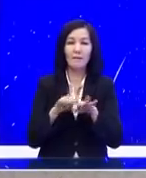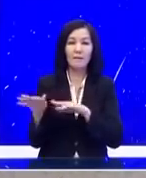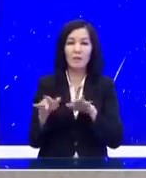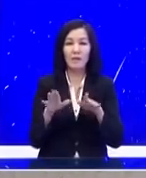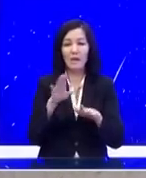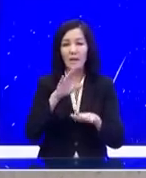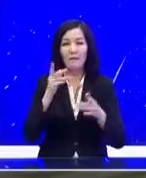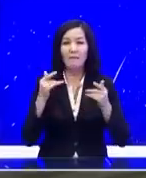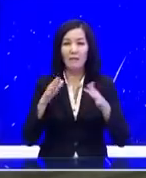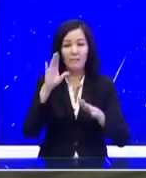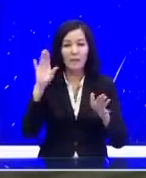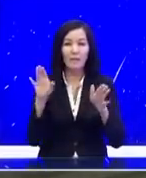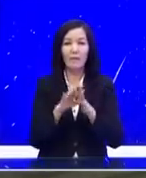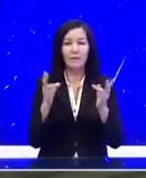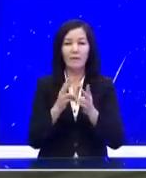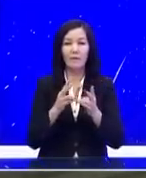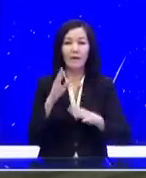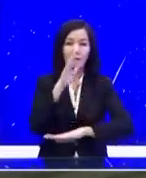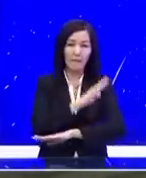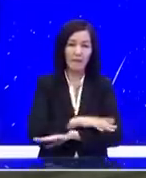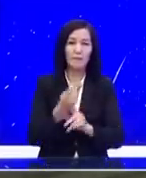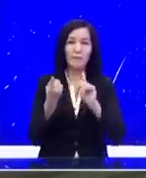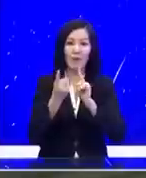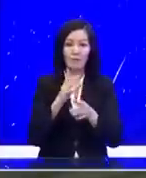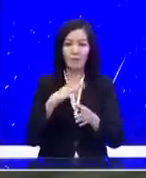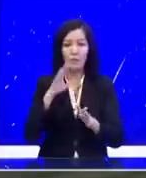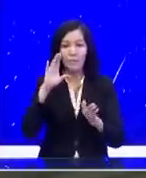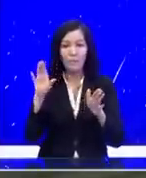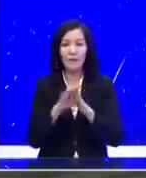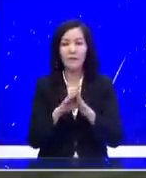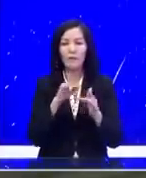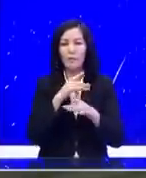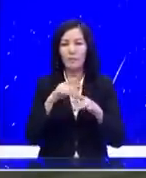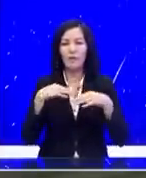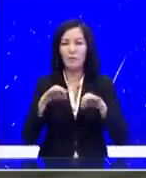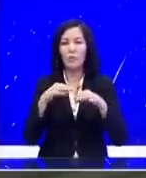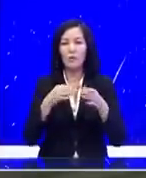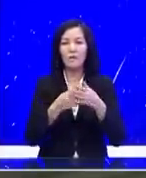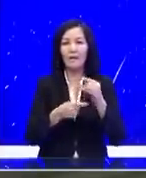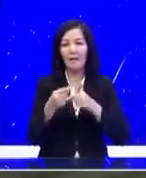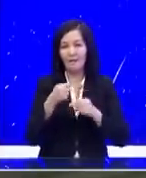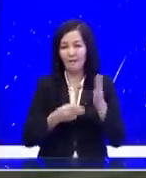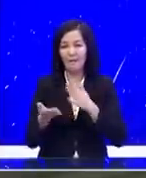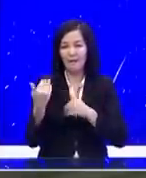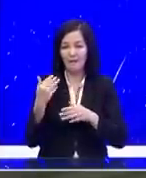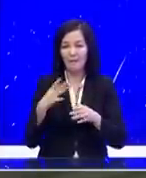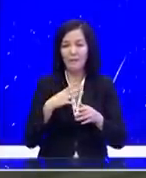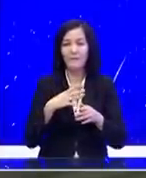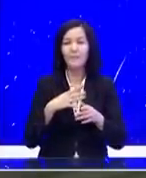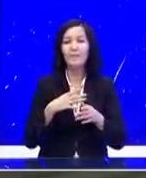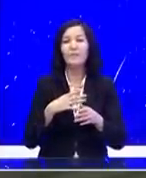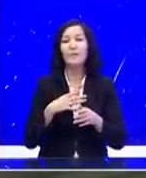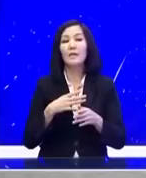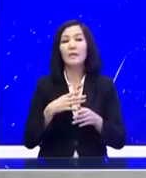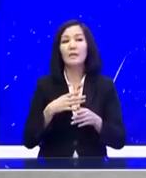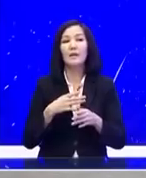талаптарын сақтағаны дейді. Тәртіпке көшті, шынымен көптеген машиналар қайтарылып отыр. Шынымен де халық түсініп